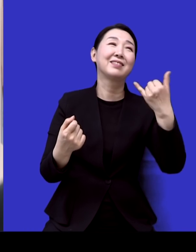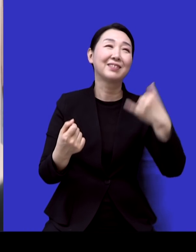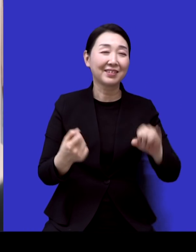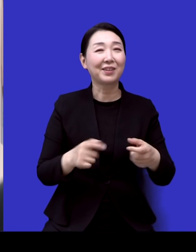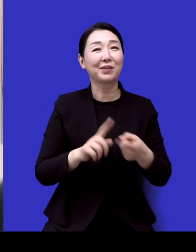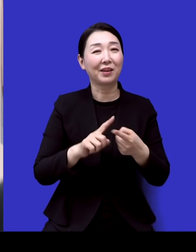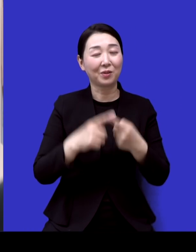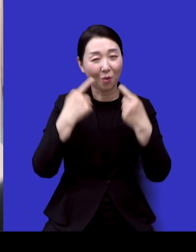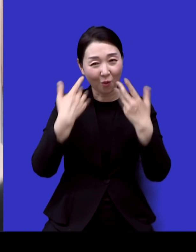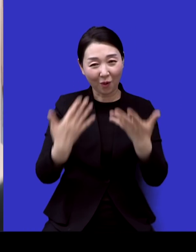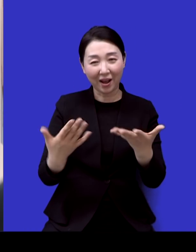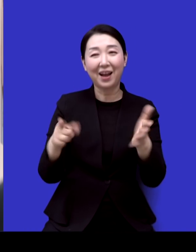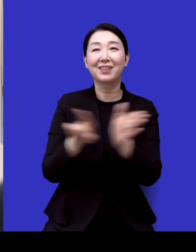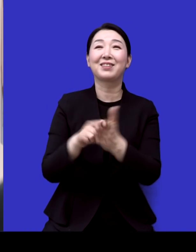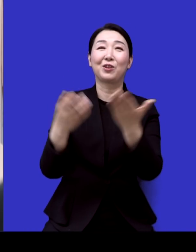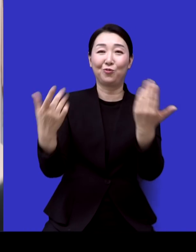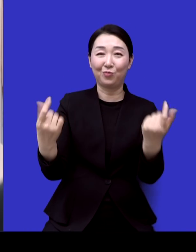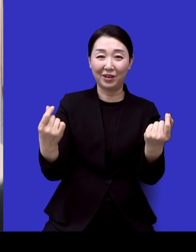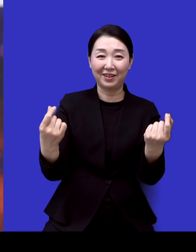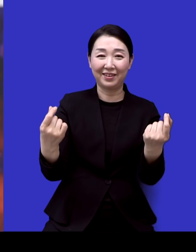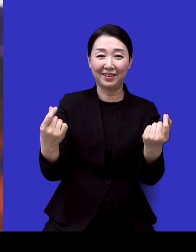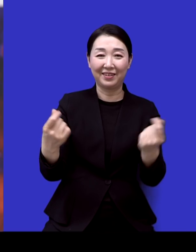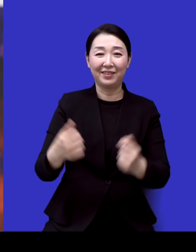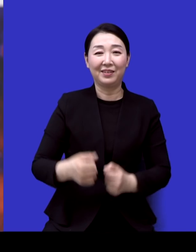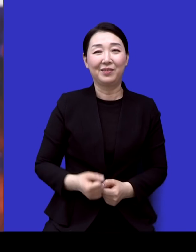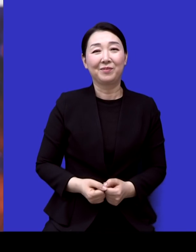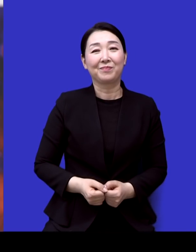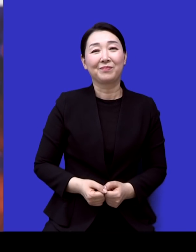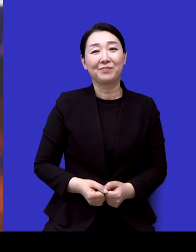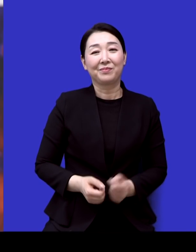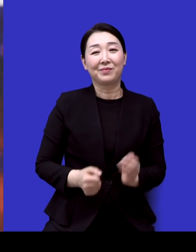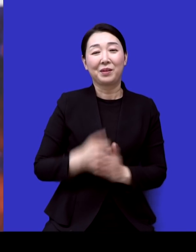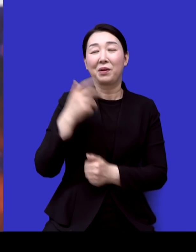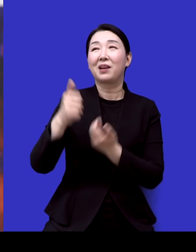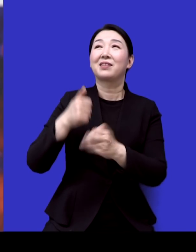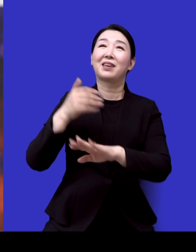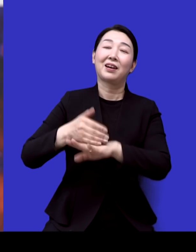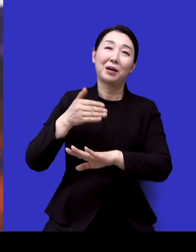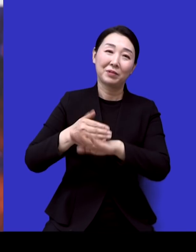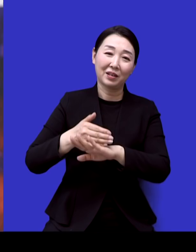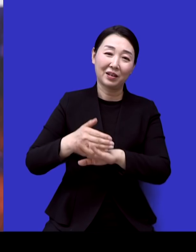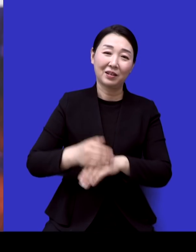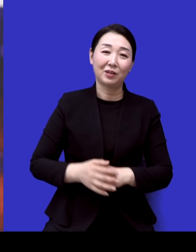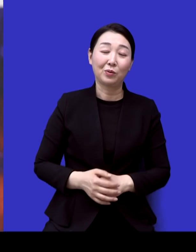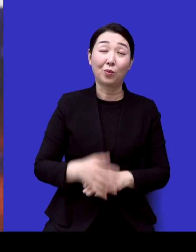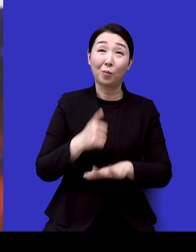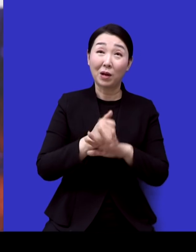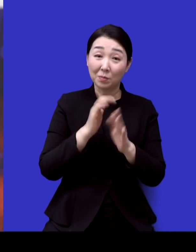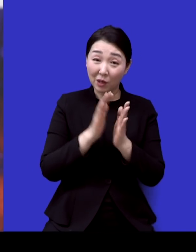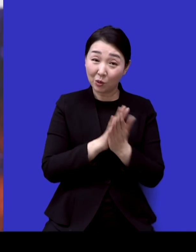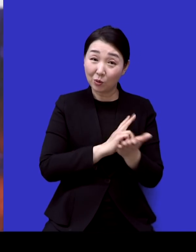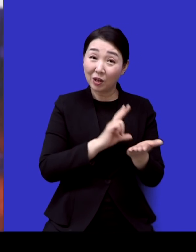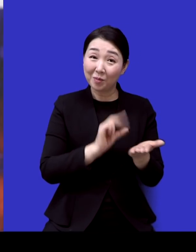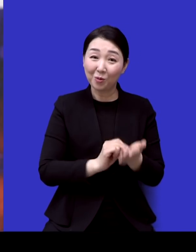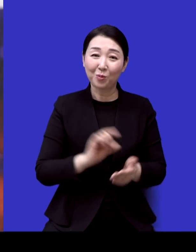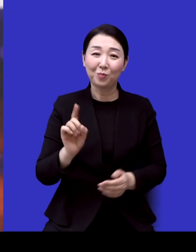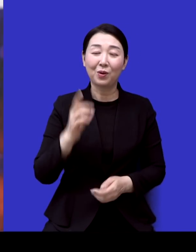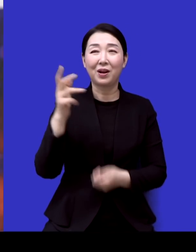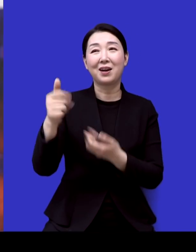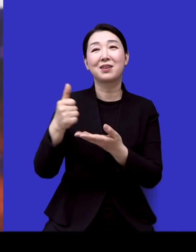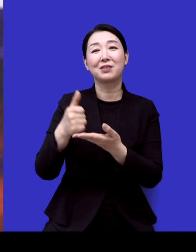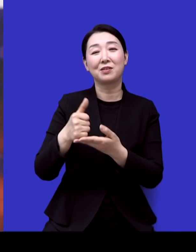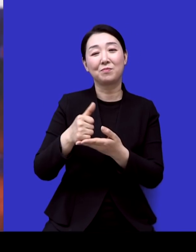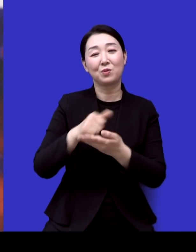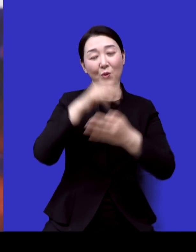것을 확신을 주시는 것 같아서 참 너무 하나님께 좀 감사하고 마지막 기도 제목 진짜 하나님을